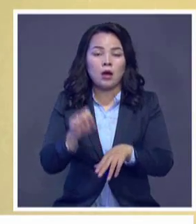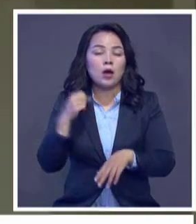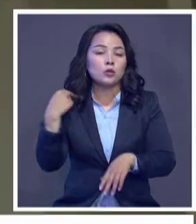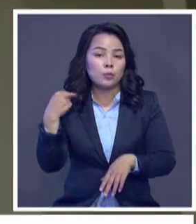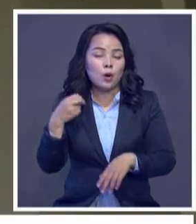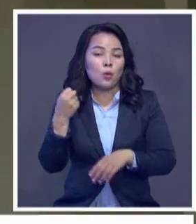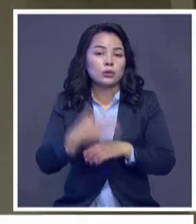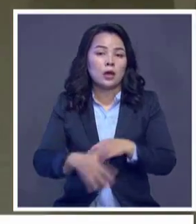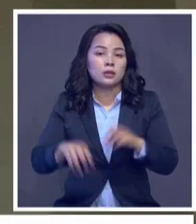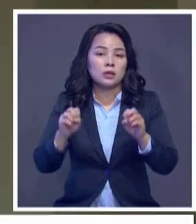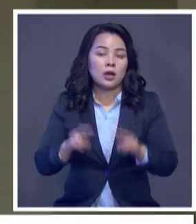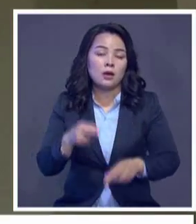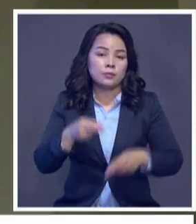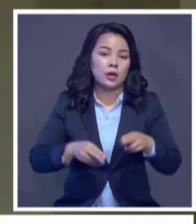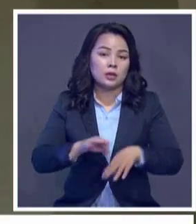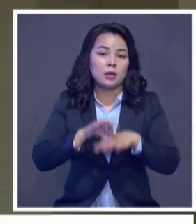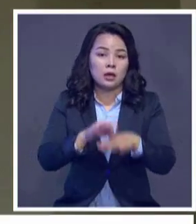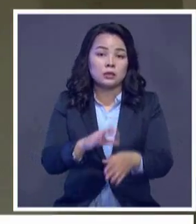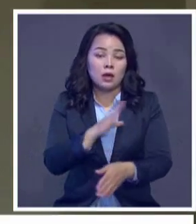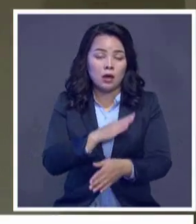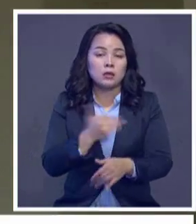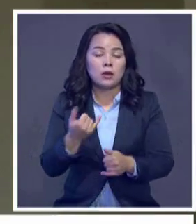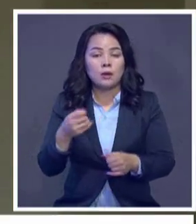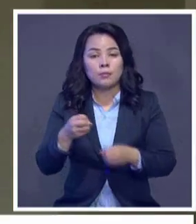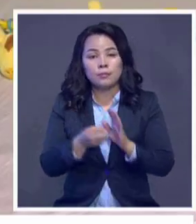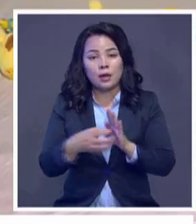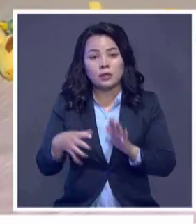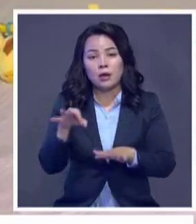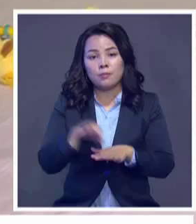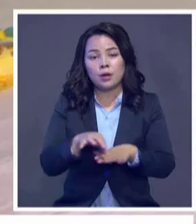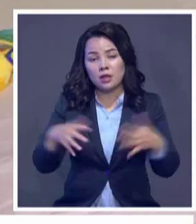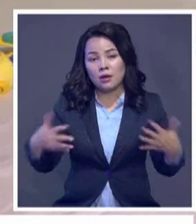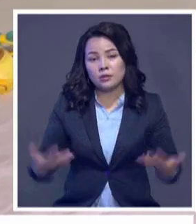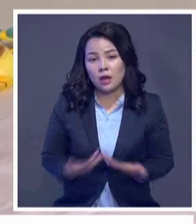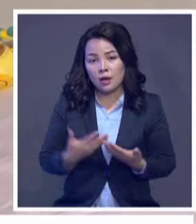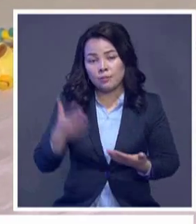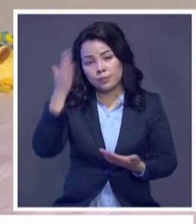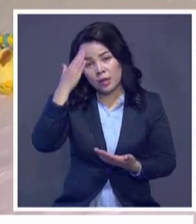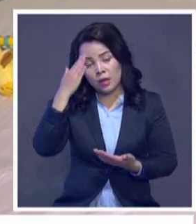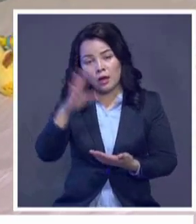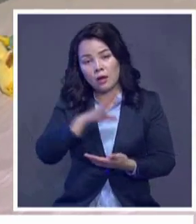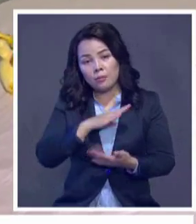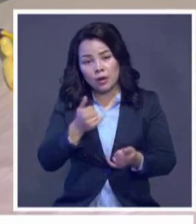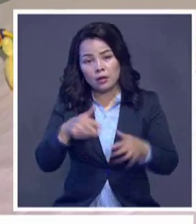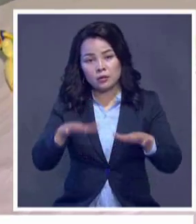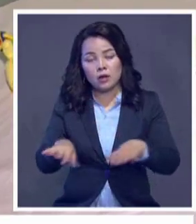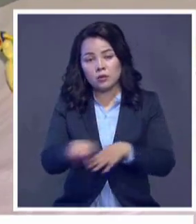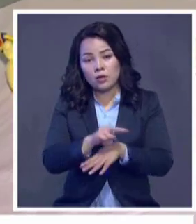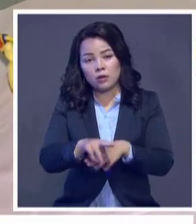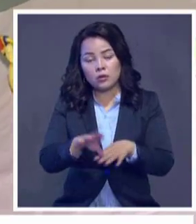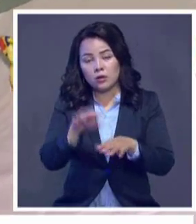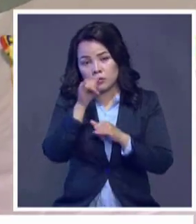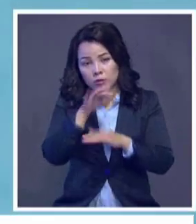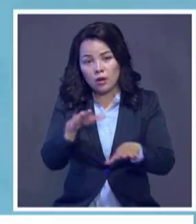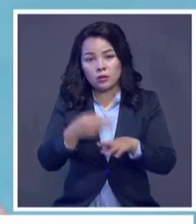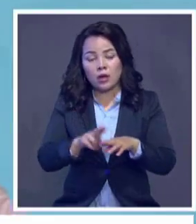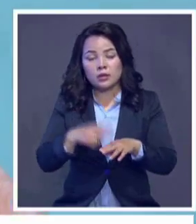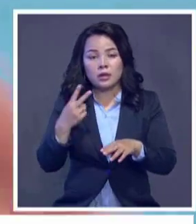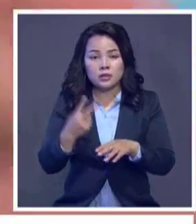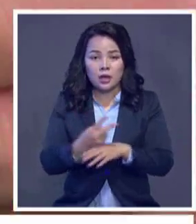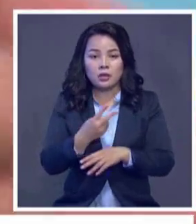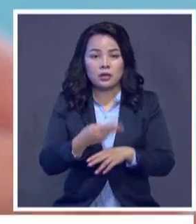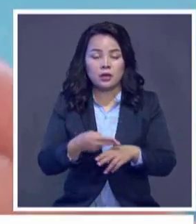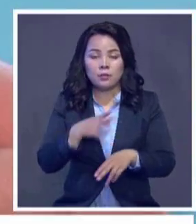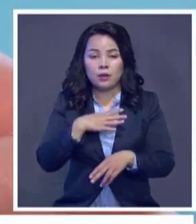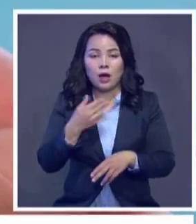орталықта операция жасалған. Алайда одан кейін бүлдіршінде ми поликистозы пайда болған. Бұл дертке елімізде дауа табылмаған соң екінші